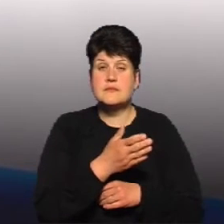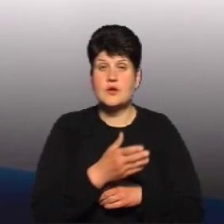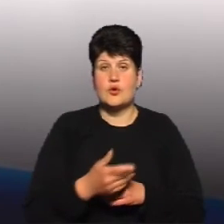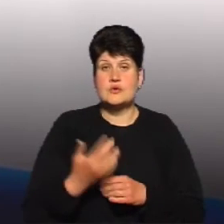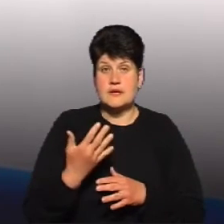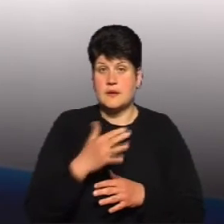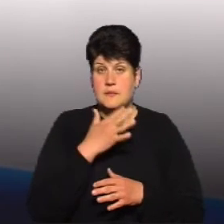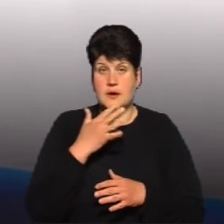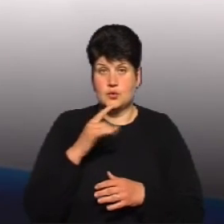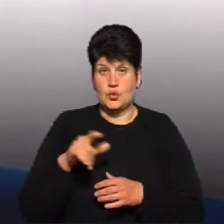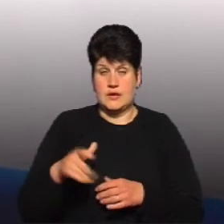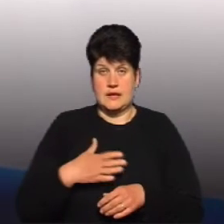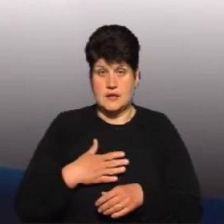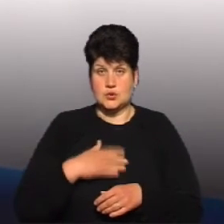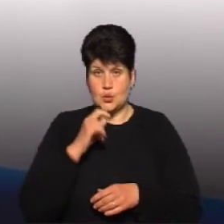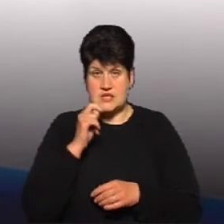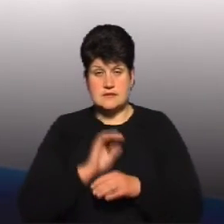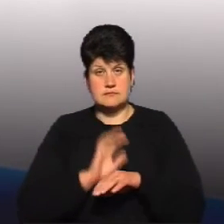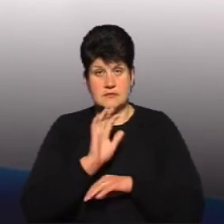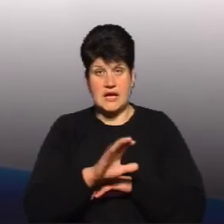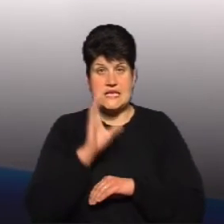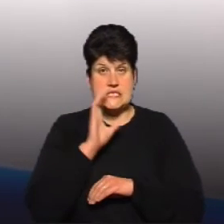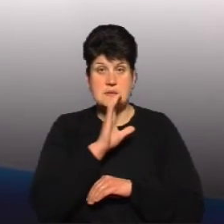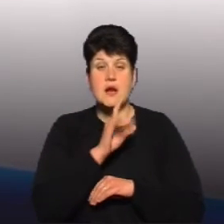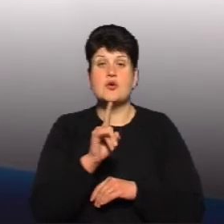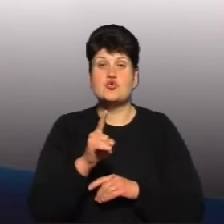вивозили багато, в Сибір, так? Чому кримських татар не вивезли в Сибір?